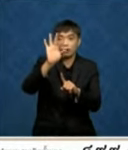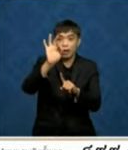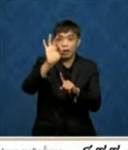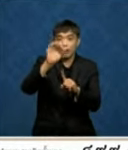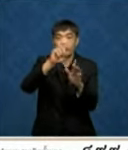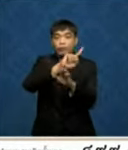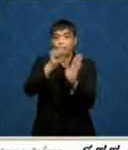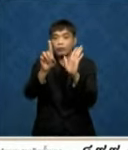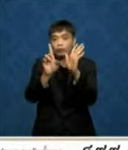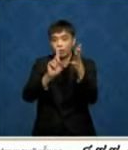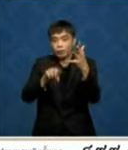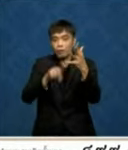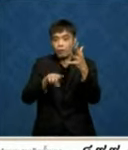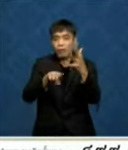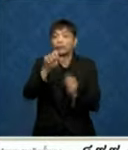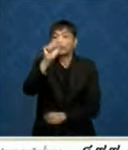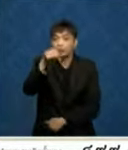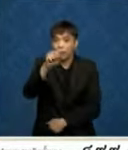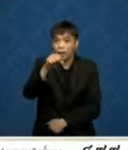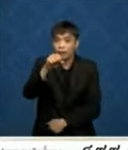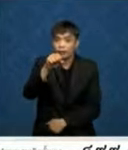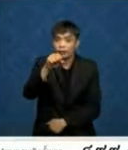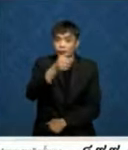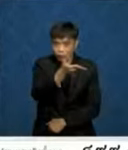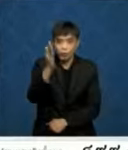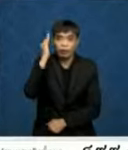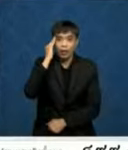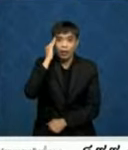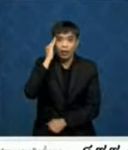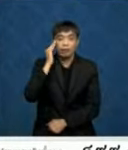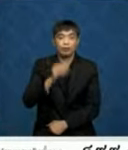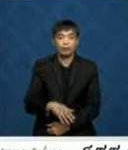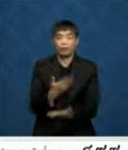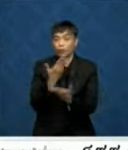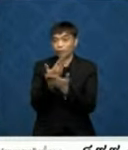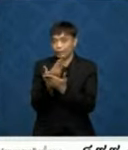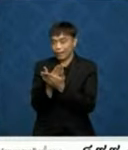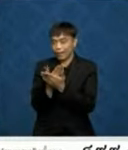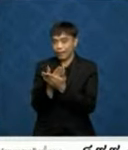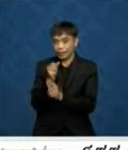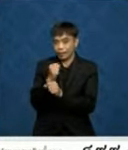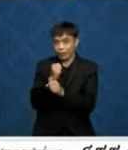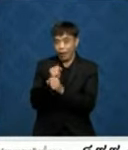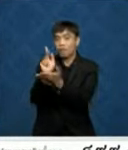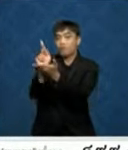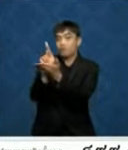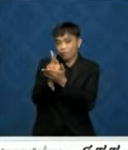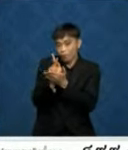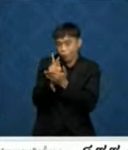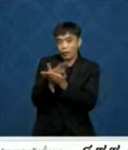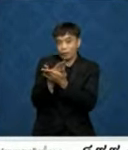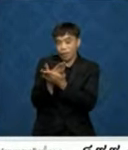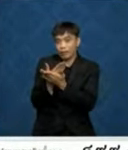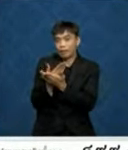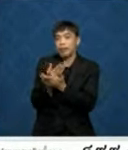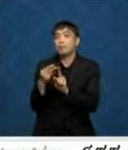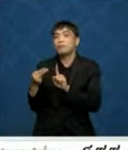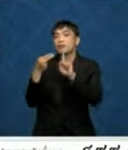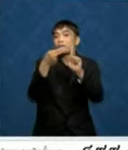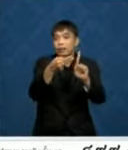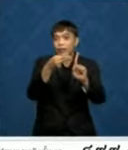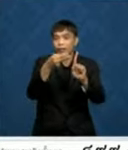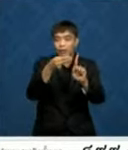2568อย่างแน่นอนใช่ไหมครับในเมื่อเจตนาที่แท้จริงเนี่ยคือการเอาเงินไปทำดิจิตอลวอลเล็ตเนี่ยท่านประธานซึ่งทุกฝ่ายอย่างที่ผมกล่าวไปว่าทราบดีว่า